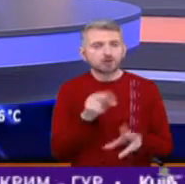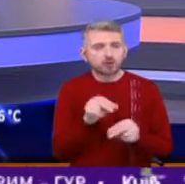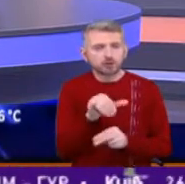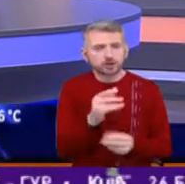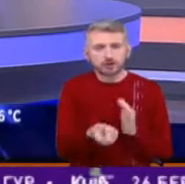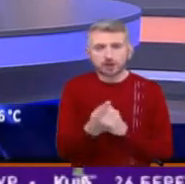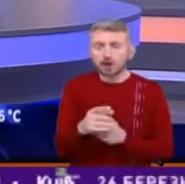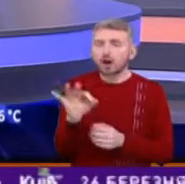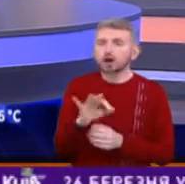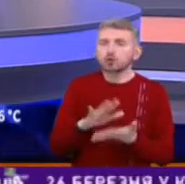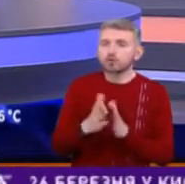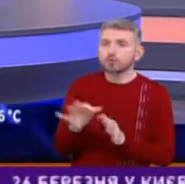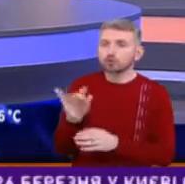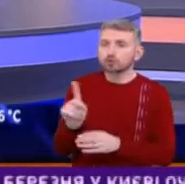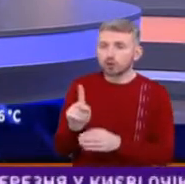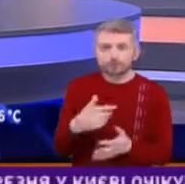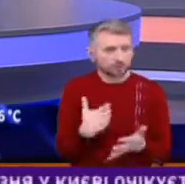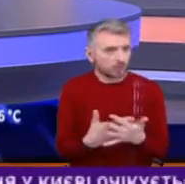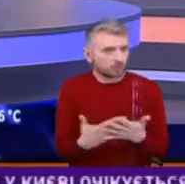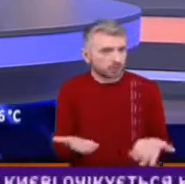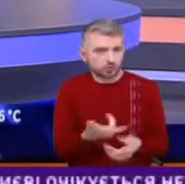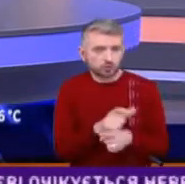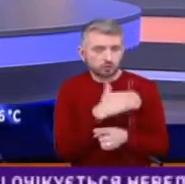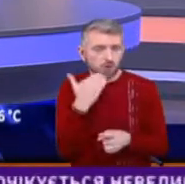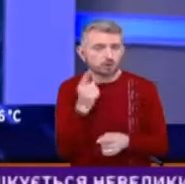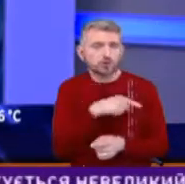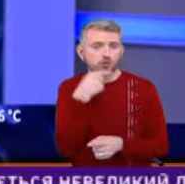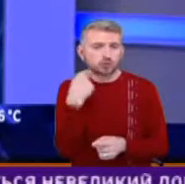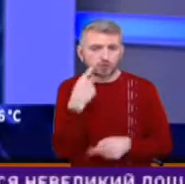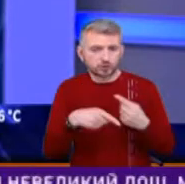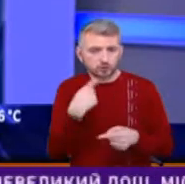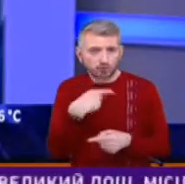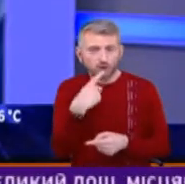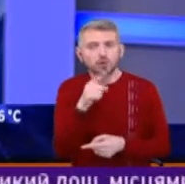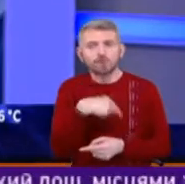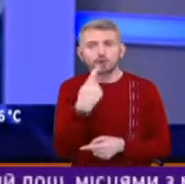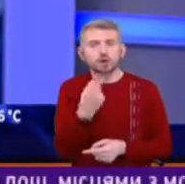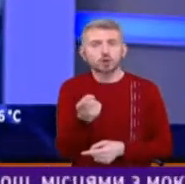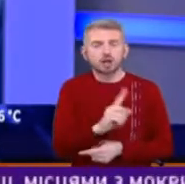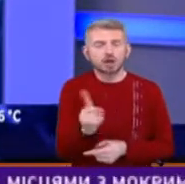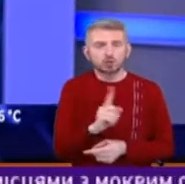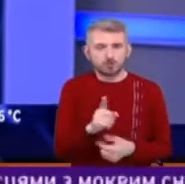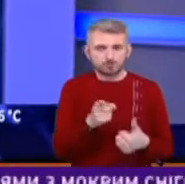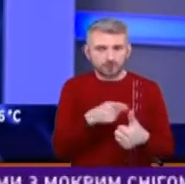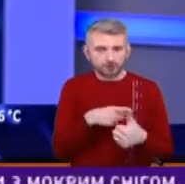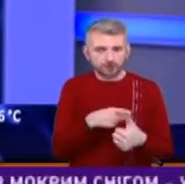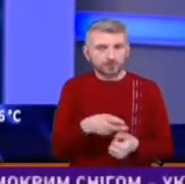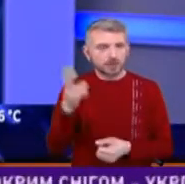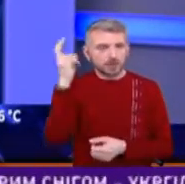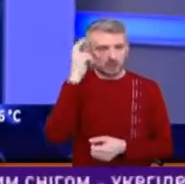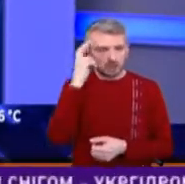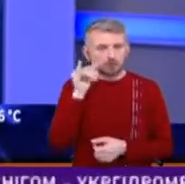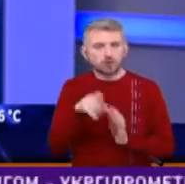з'являється. А про що домовлятися? Ну, наприклад. Ну, дуже багато. Те, що Росія постійно говорить. Вони говорять про те, що, перше, Київ